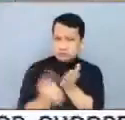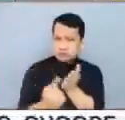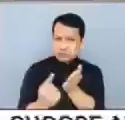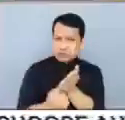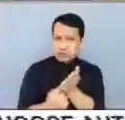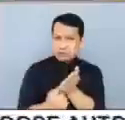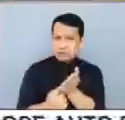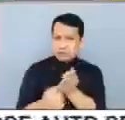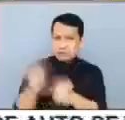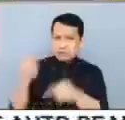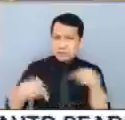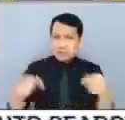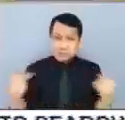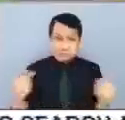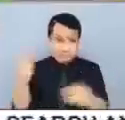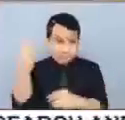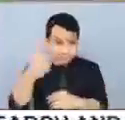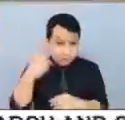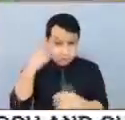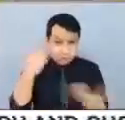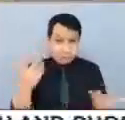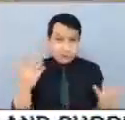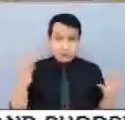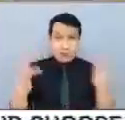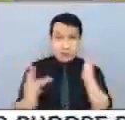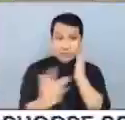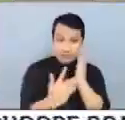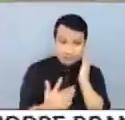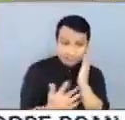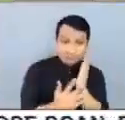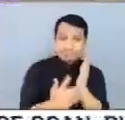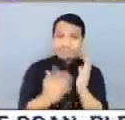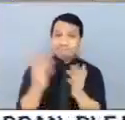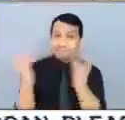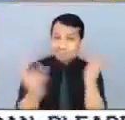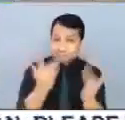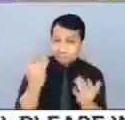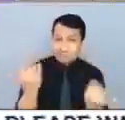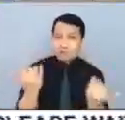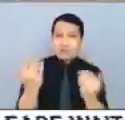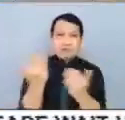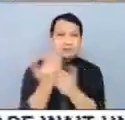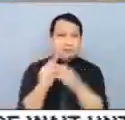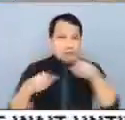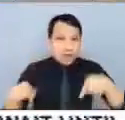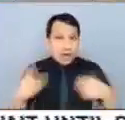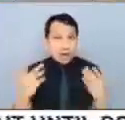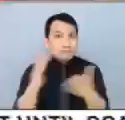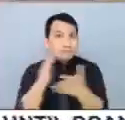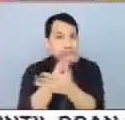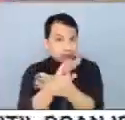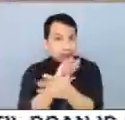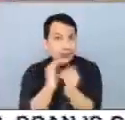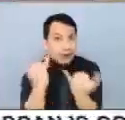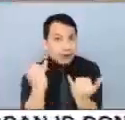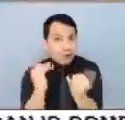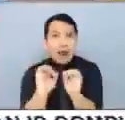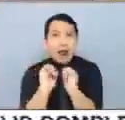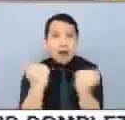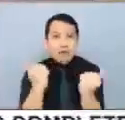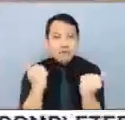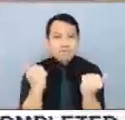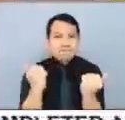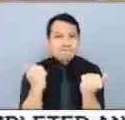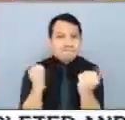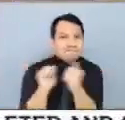rally eh. Noong 2016, malaki na yung social media, kaya nanalo si President Duterte. Pero combination pa yon kay